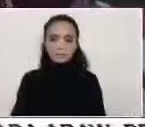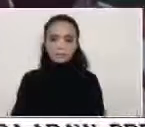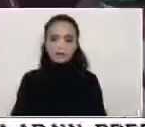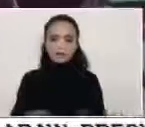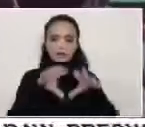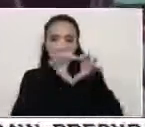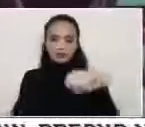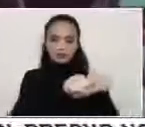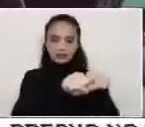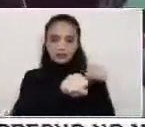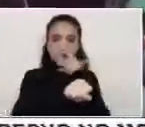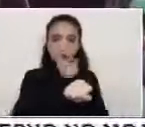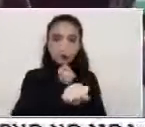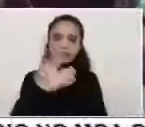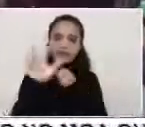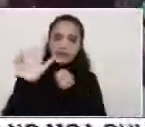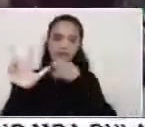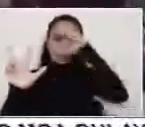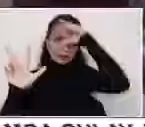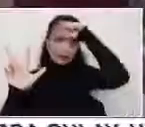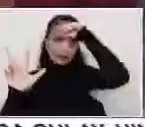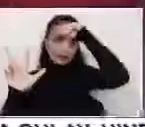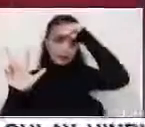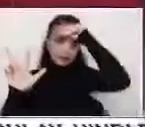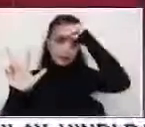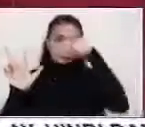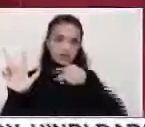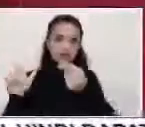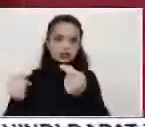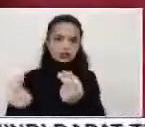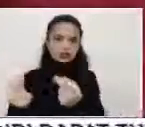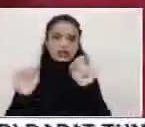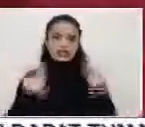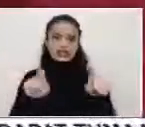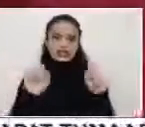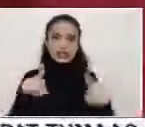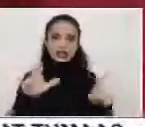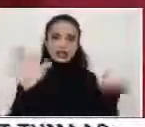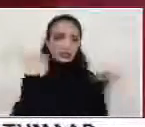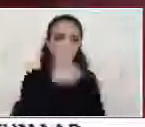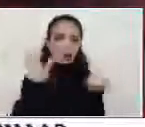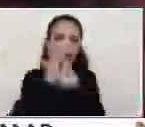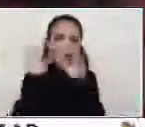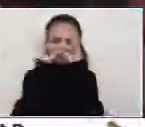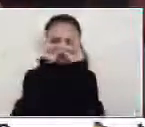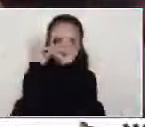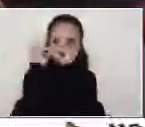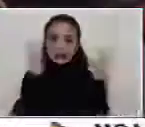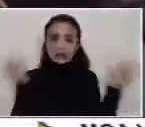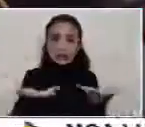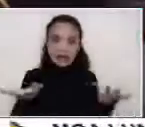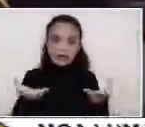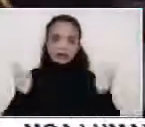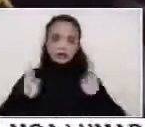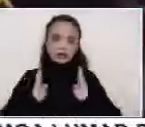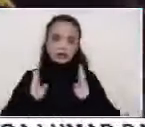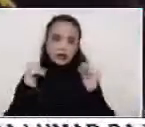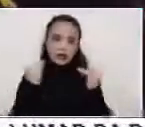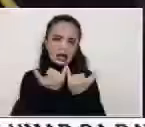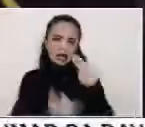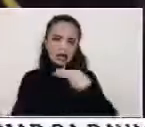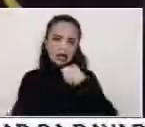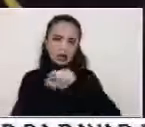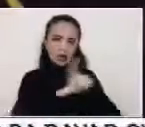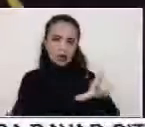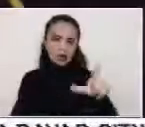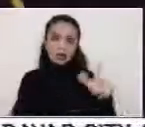na nagkakahalaga ng 476,000 pesos, drug money at mga paraphernalia. Todo tanggi naman ng mga suspect na